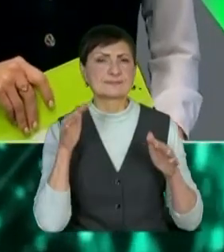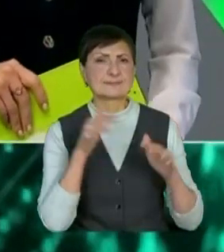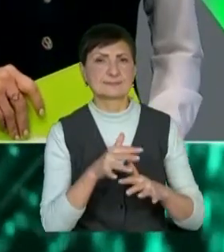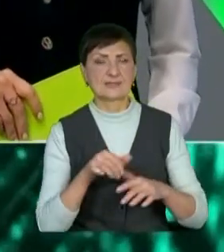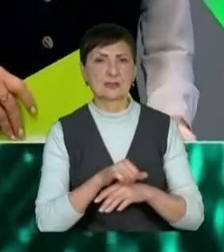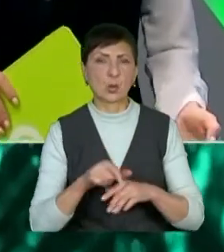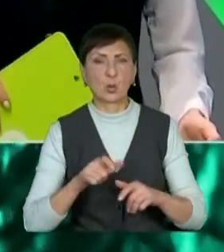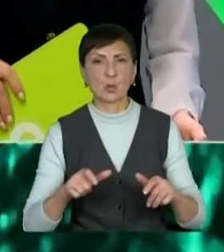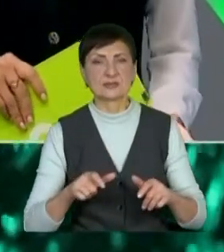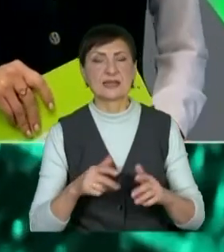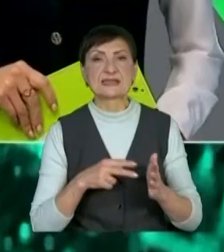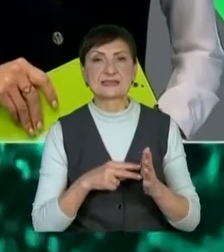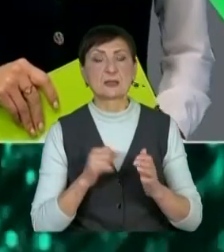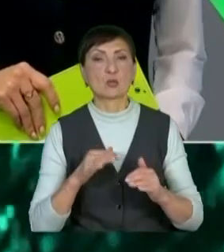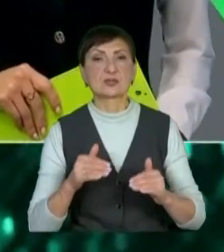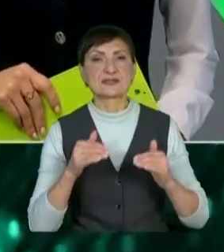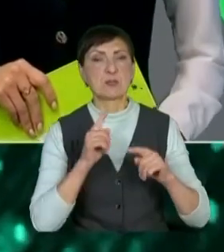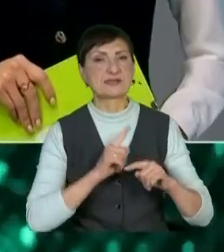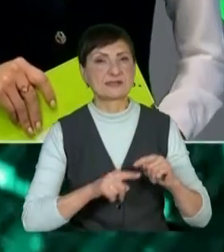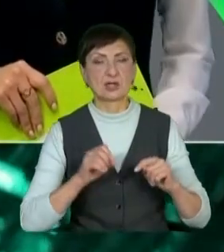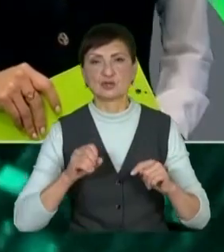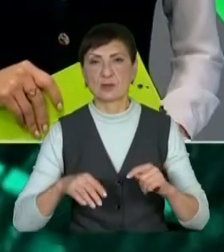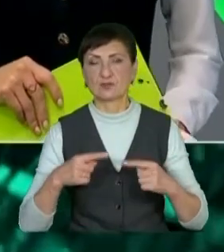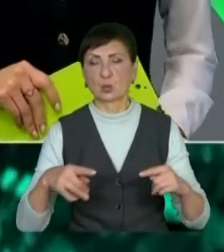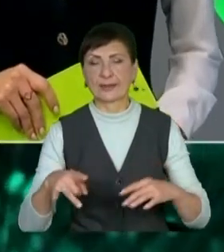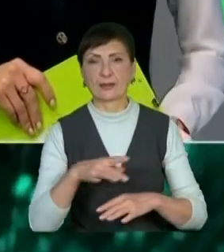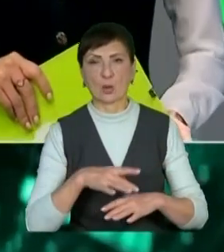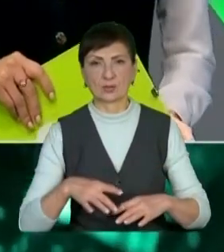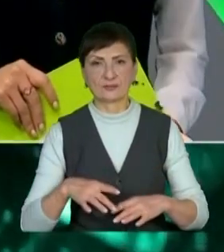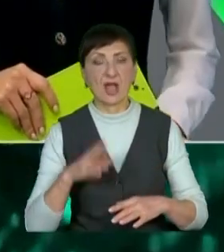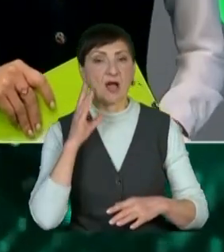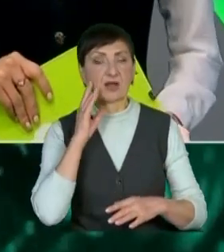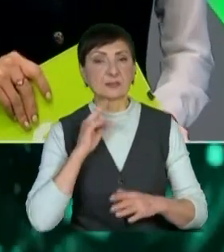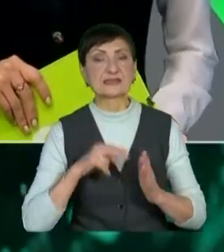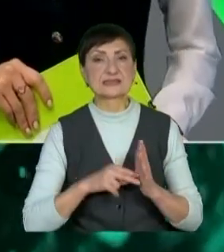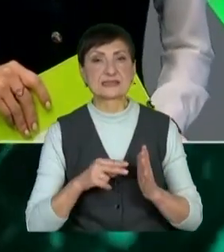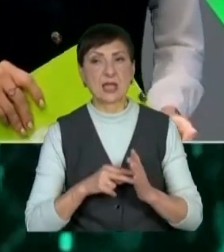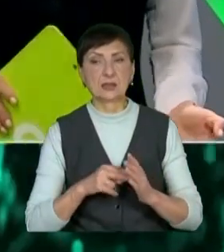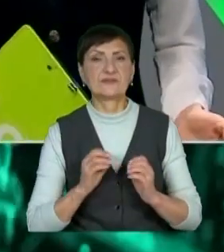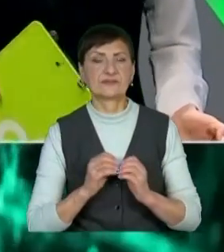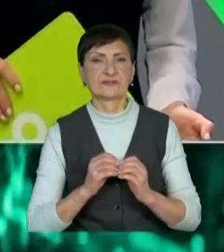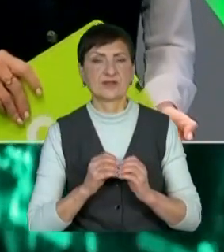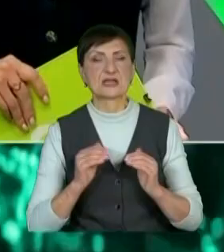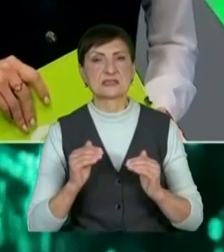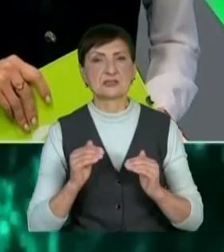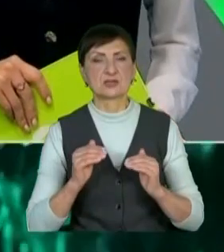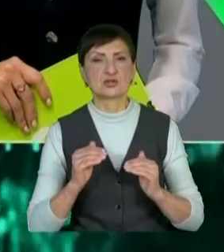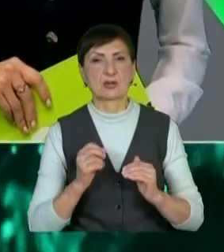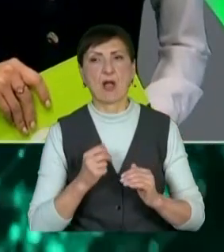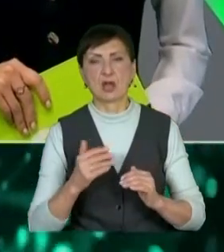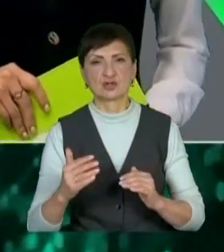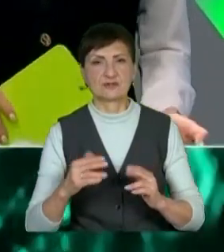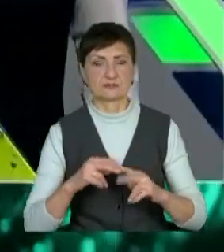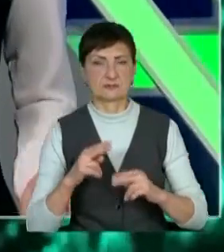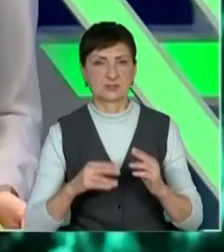миграционных потоков, цены могут расти быстрее, нежели в других регионах. А в Алматы цены поддерживаются сниженным количеством вводимого